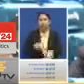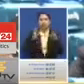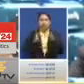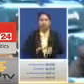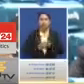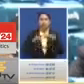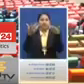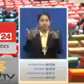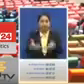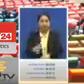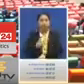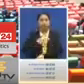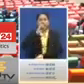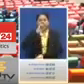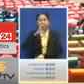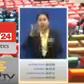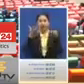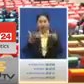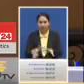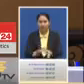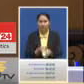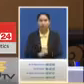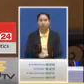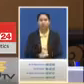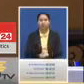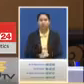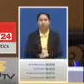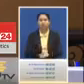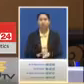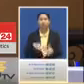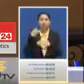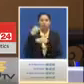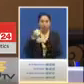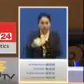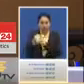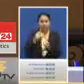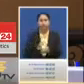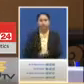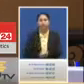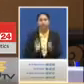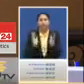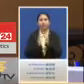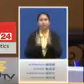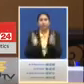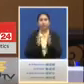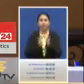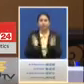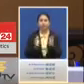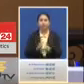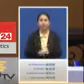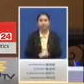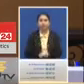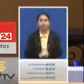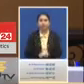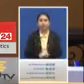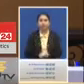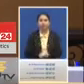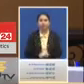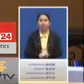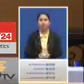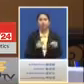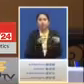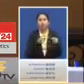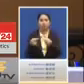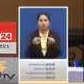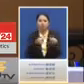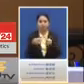นะครับผมชี้แจงท่านไปแล้วท่านเคยผมชี้แจงก็จบแล้วนะครับขอบคุณท่านปรินานะครับ ครับไปต่อ ไปต่อดีกว่านะ